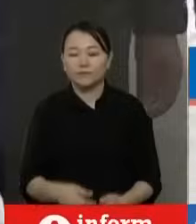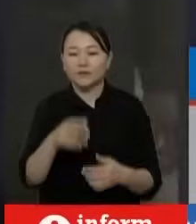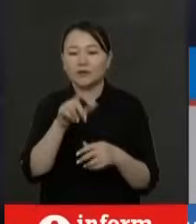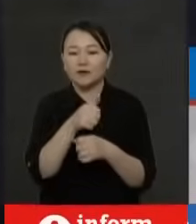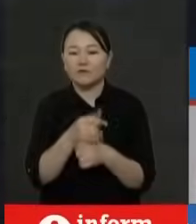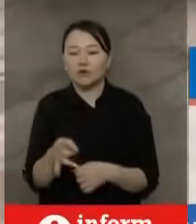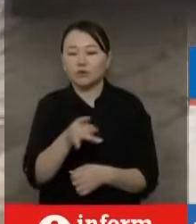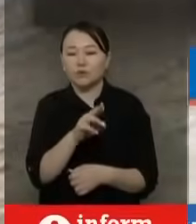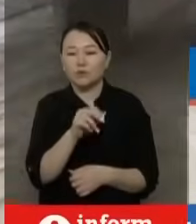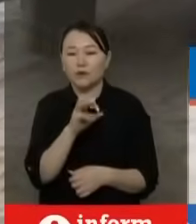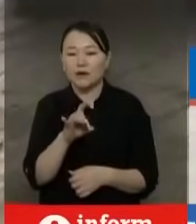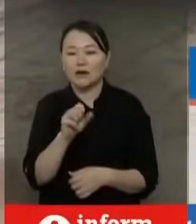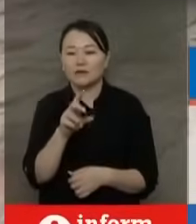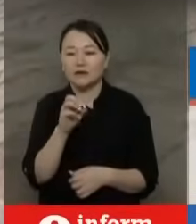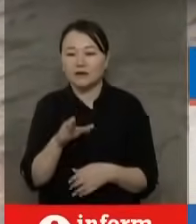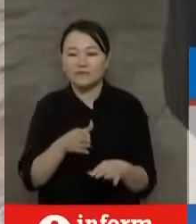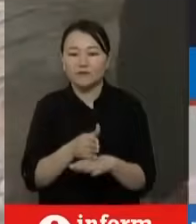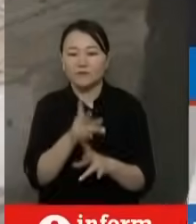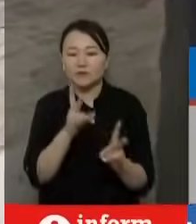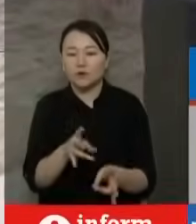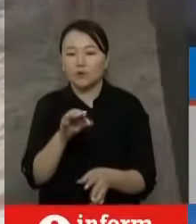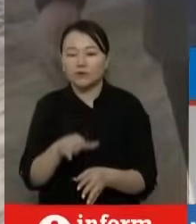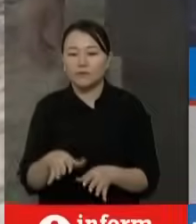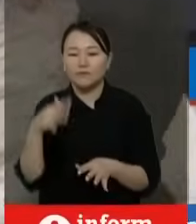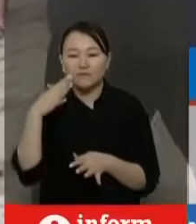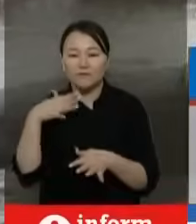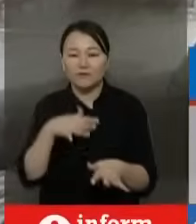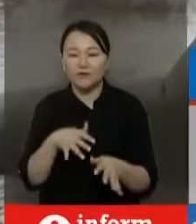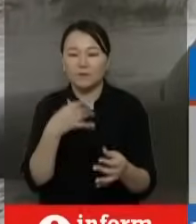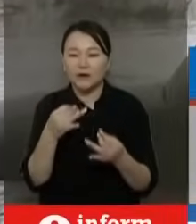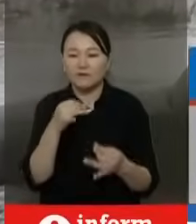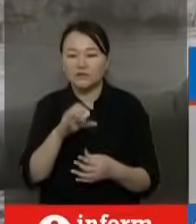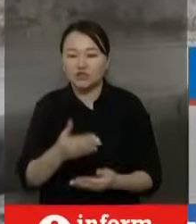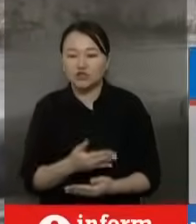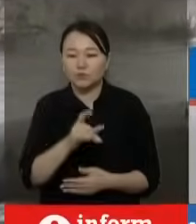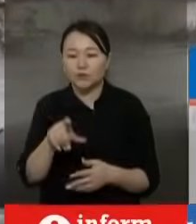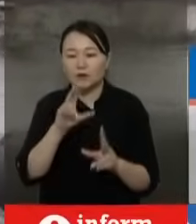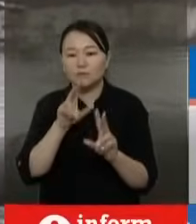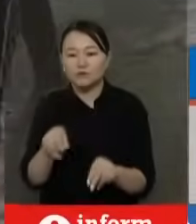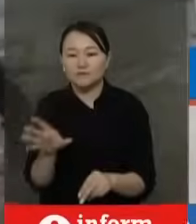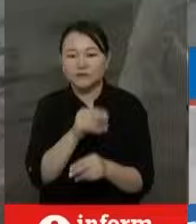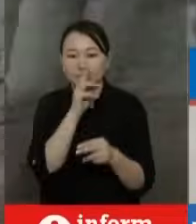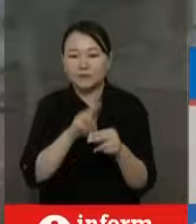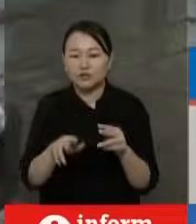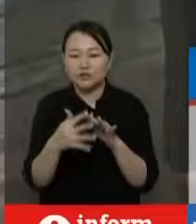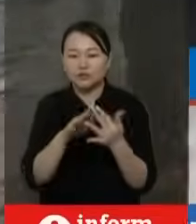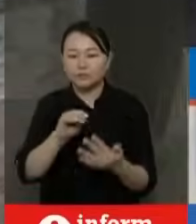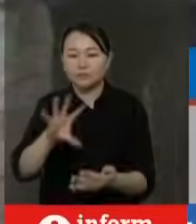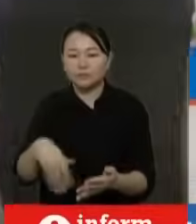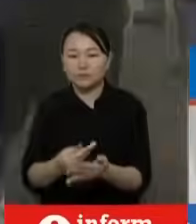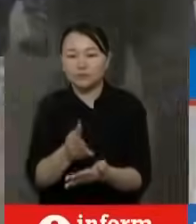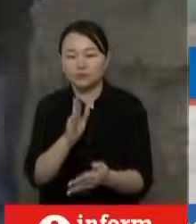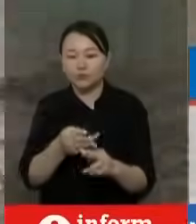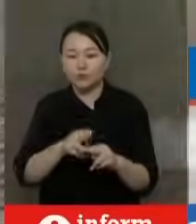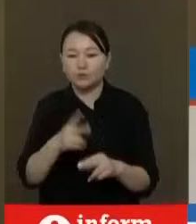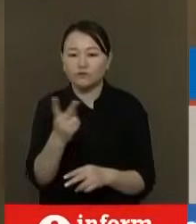региона Кумар Аксакалов выехал в пострадавший от паводка района и поговорил с жителями, заверив, что все потери сельчан компенсируют. Поэтому в